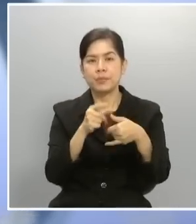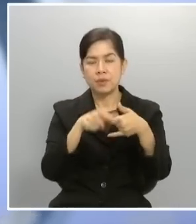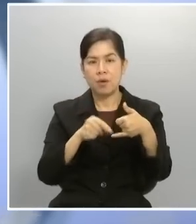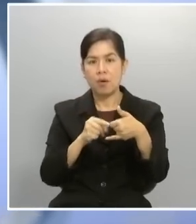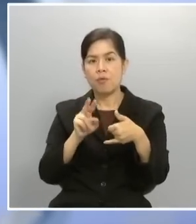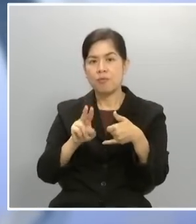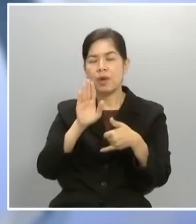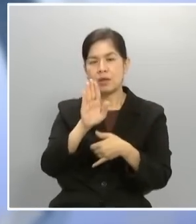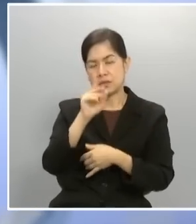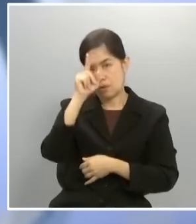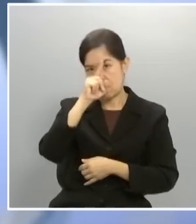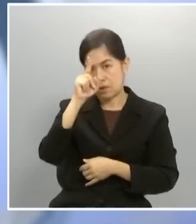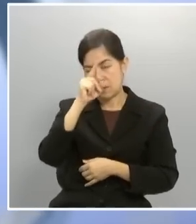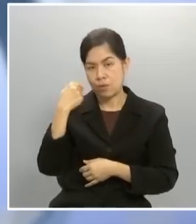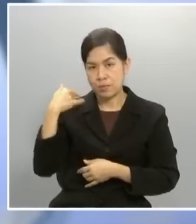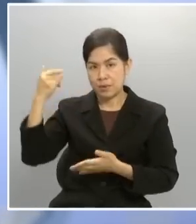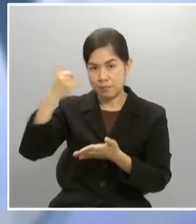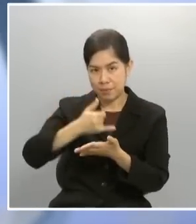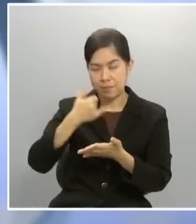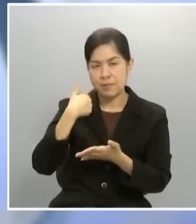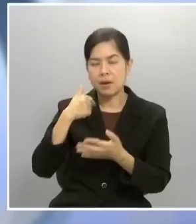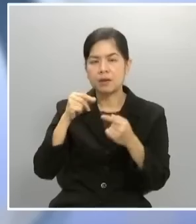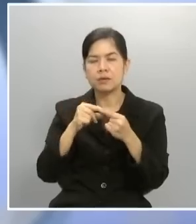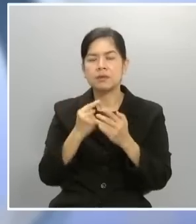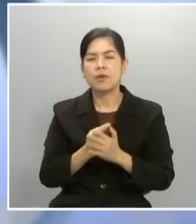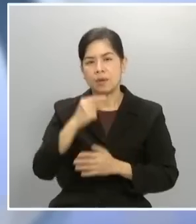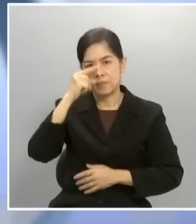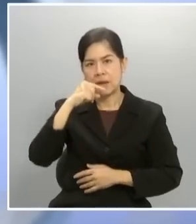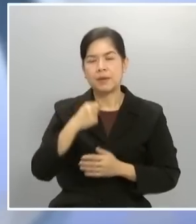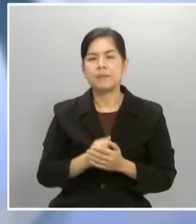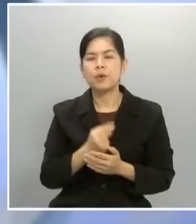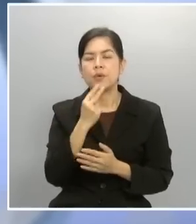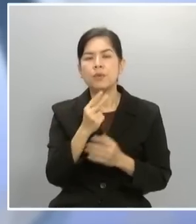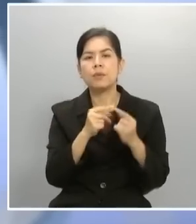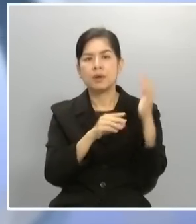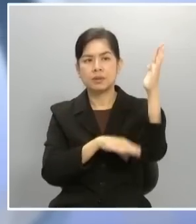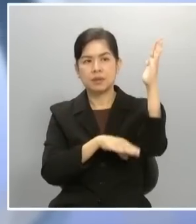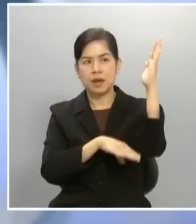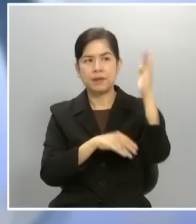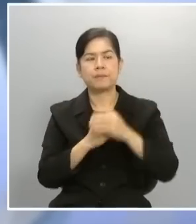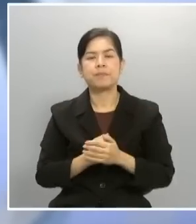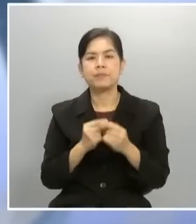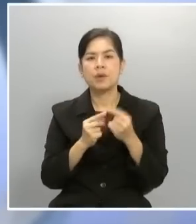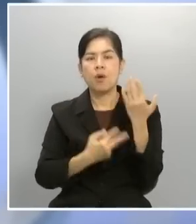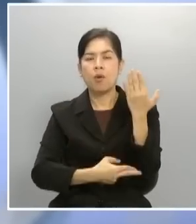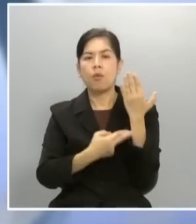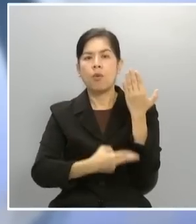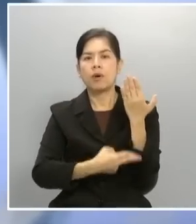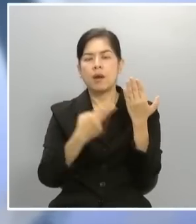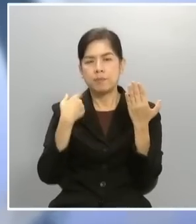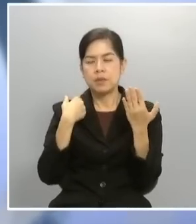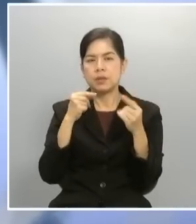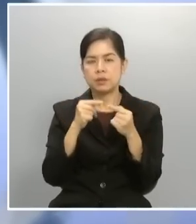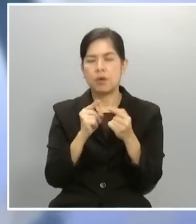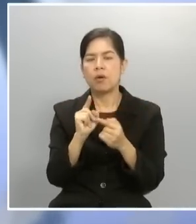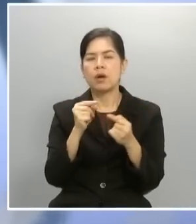อนุญาตเลยแล้วกันนะฮะไปที่เ่อจังหวัดนึงทางภาคใต้นะฮะโรงแรมเนี่ยเป็นคนที่ออฟเฟอร์เป็นแพคเกจครับเป็นแพ็คเกจนะ